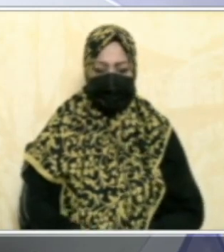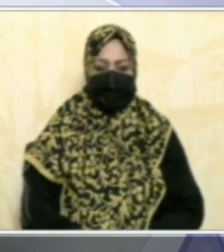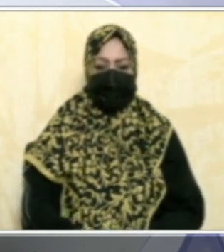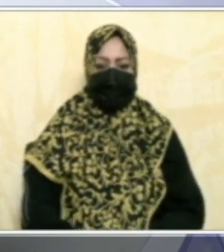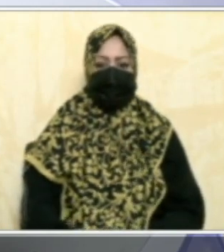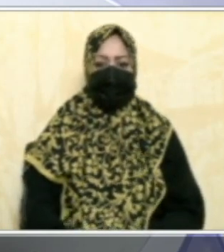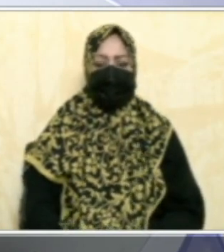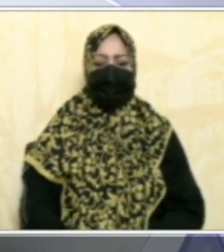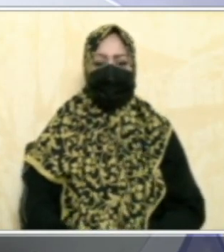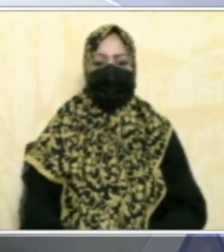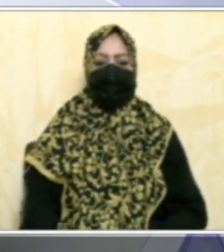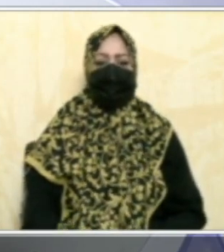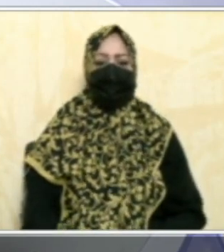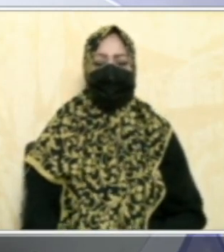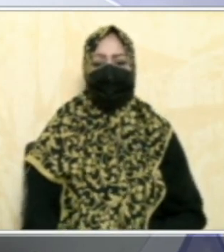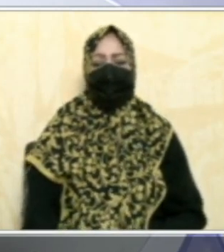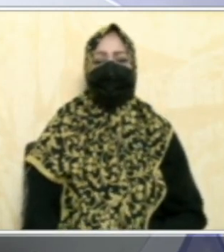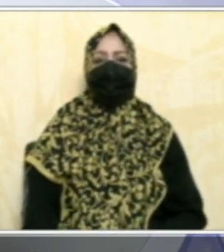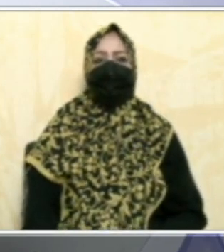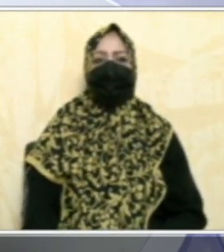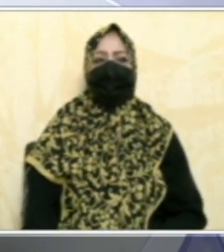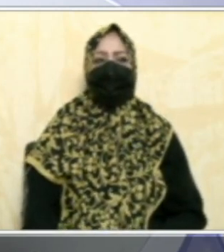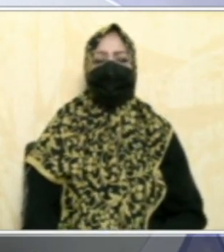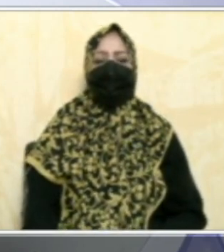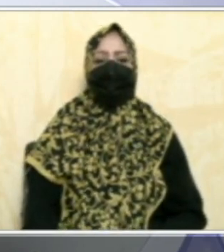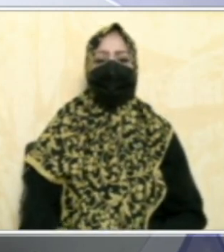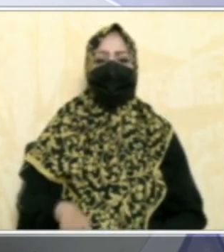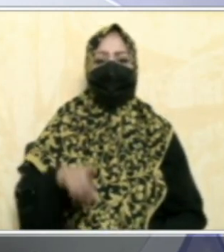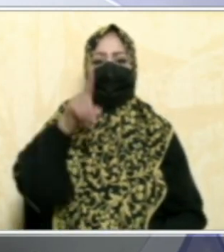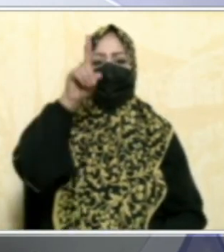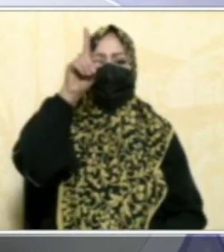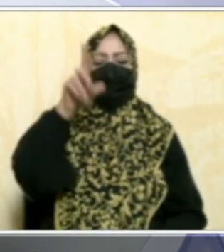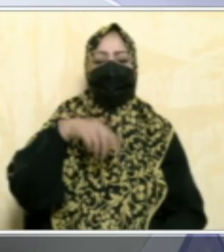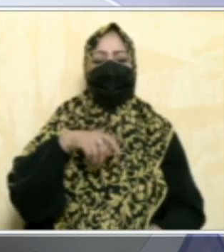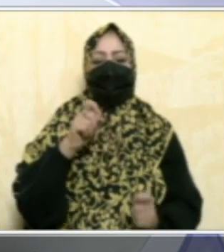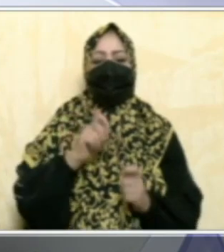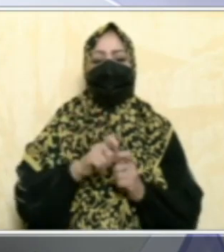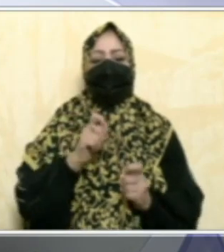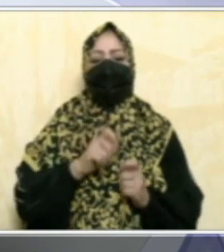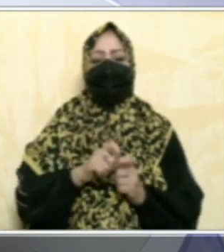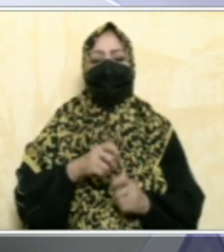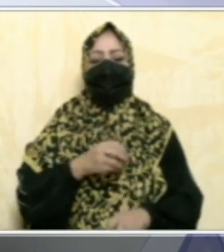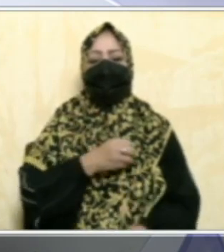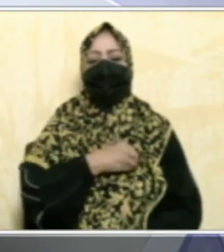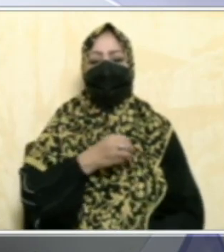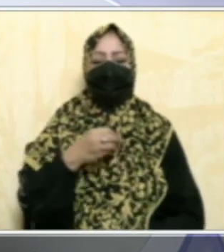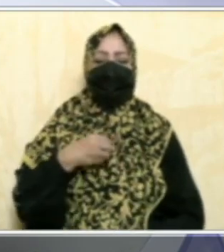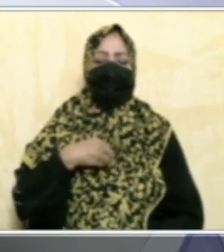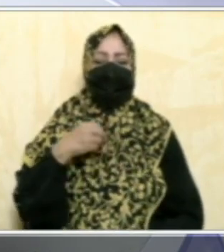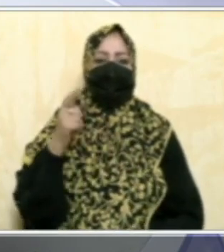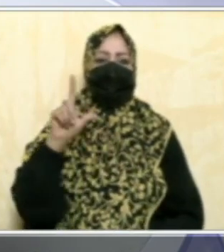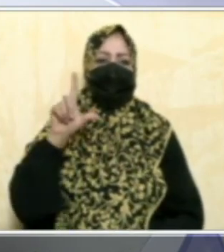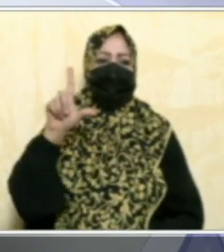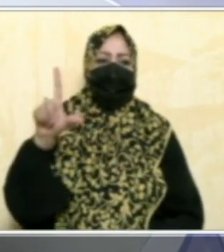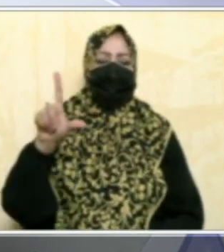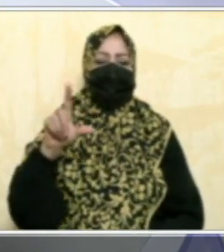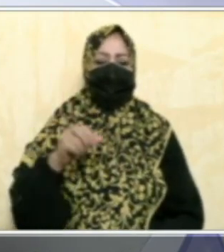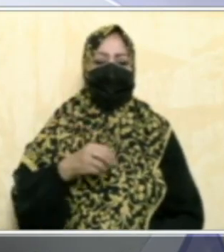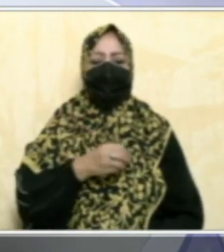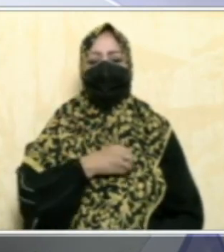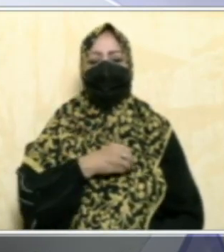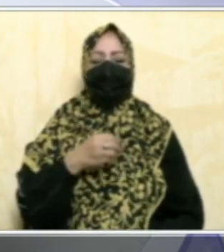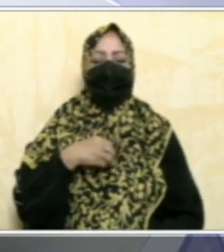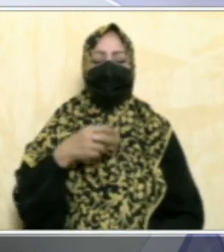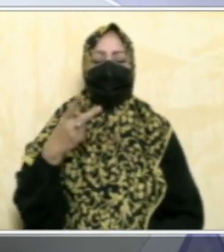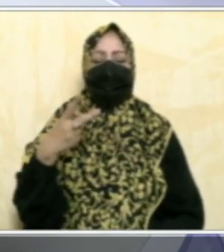إذن الله عز وجل حثنا على أن نتداوى بالحلال، فذكر النبي صلى الله عليه وسلم كما في الصحيح: